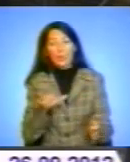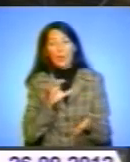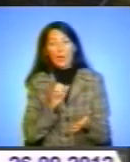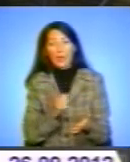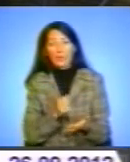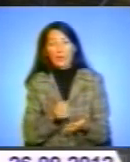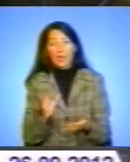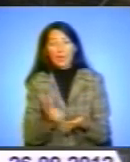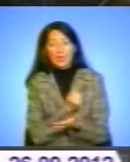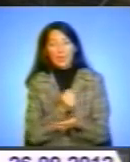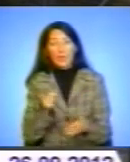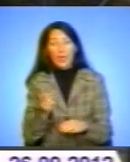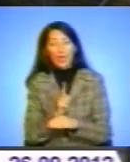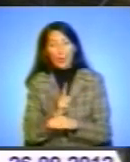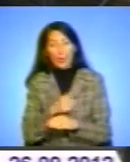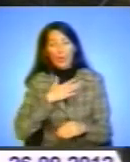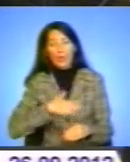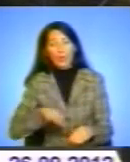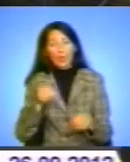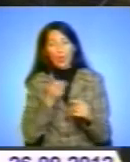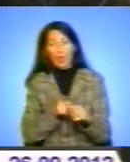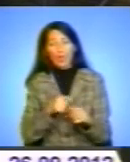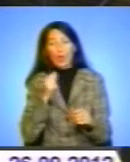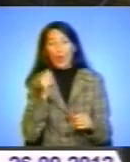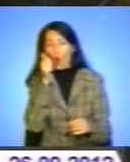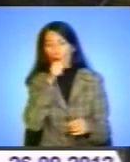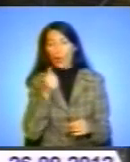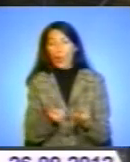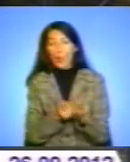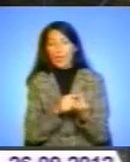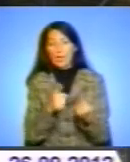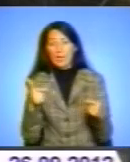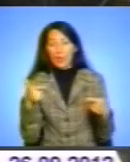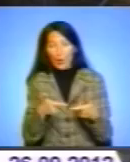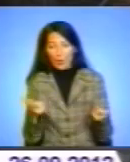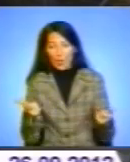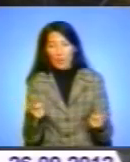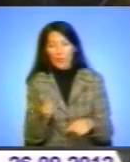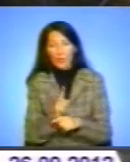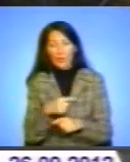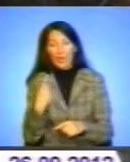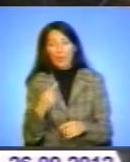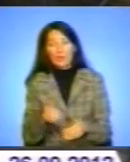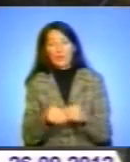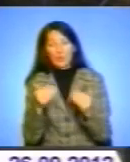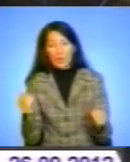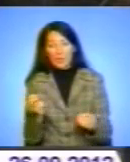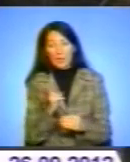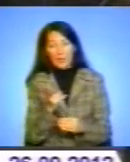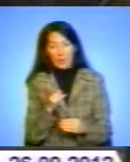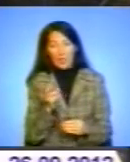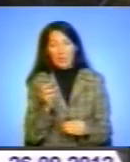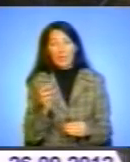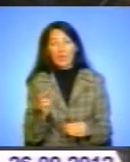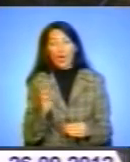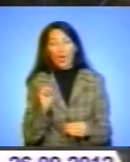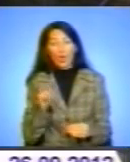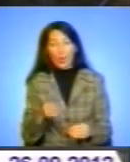що цього року кількість готелів у Тернопільській області збільшилася на 12 одиниць, і це дає